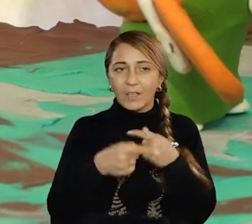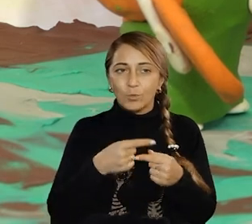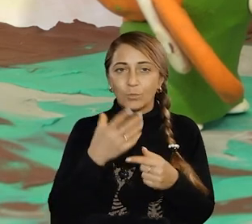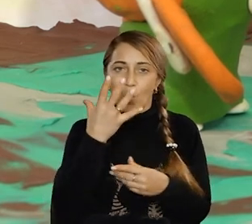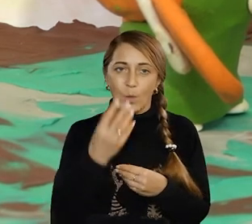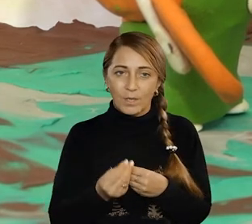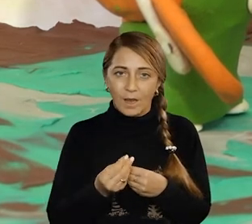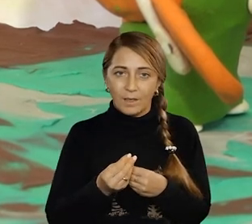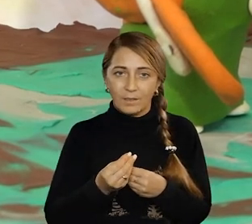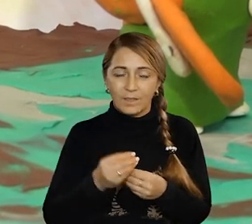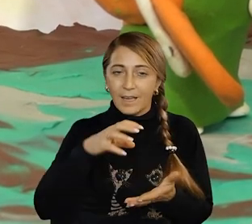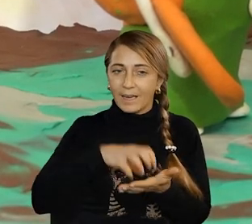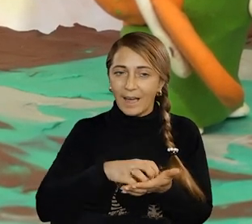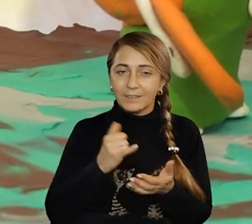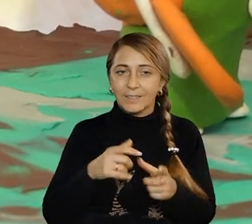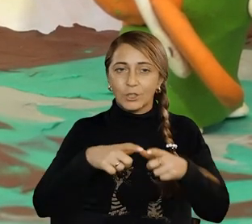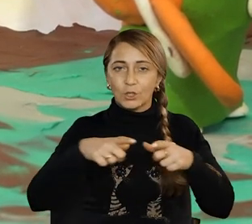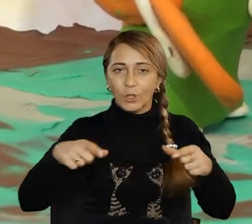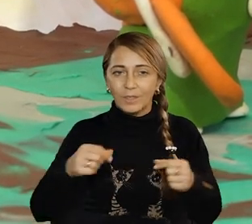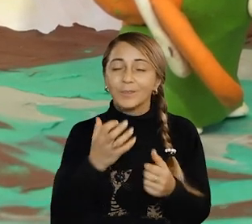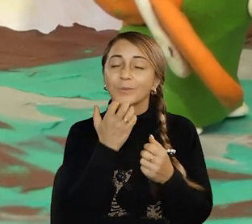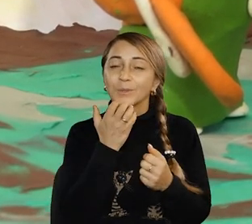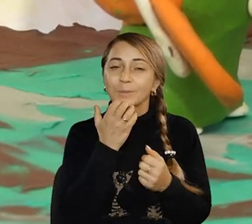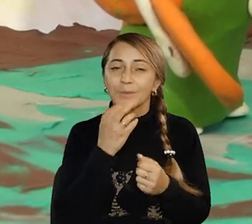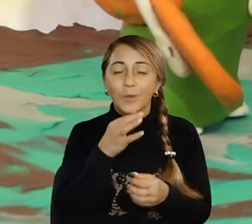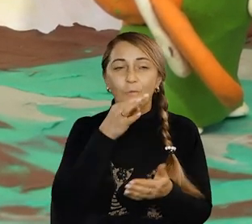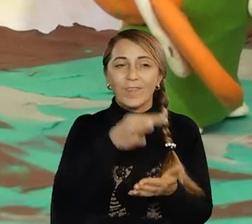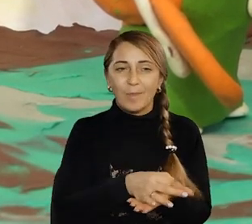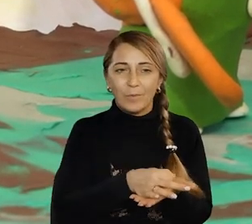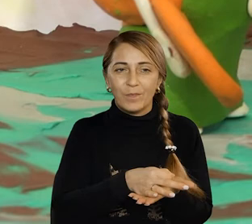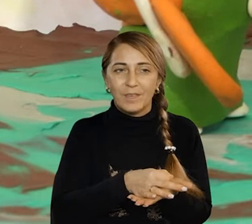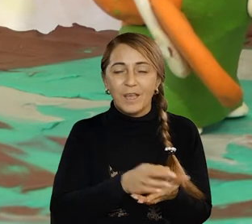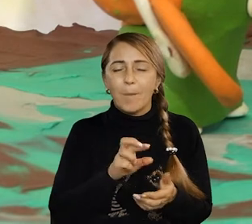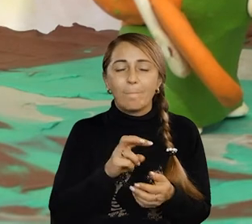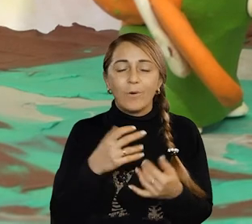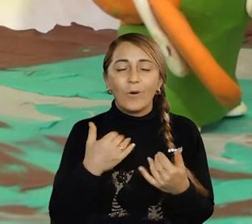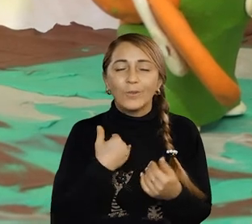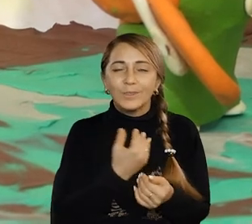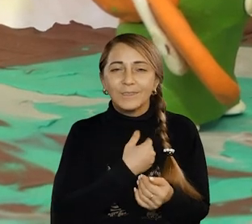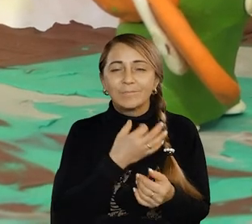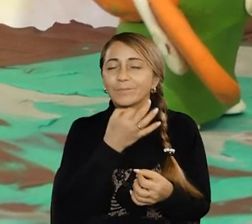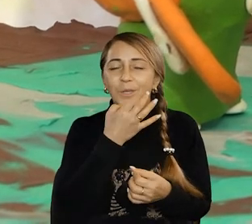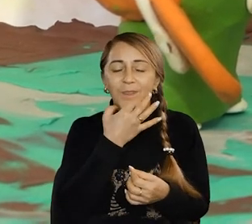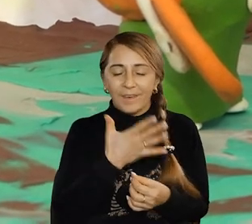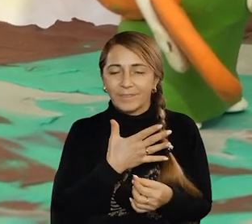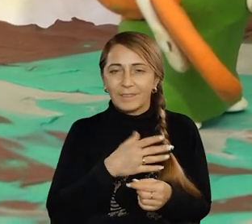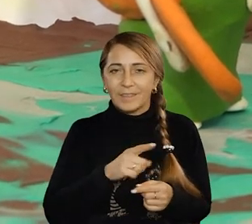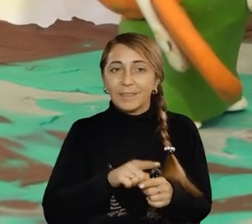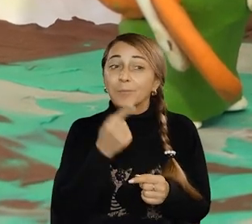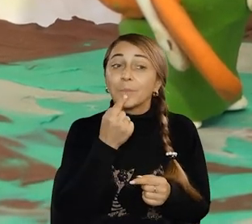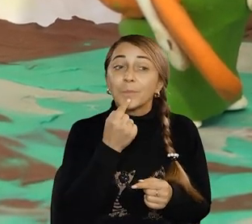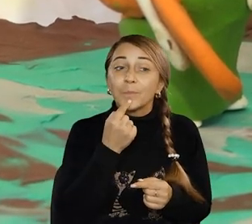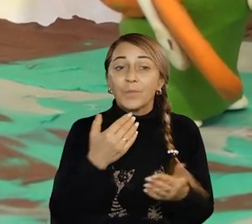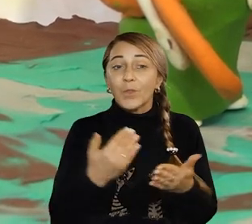дня. Кекс та шоколадка усміхнулися у відповідь, бо дуже вже їм подобалося